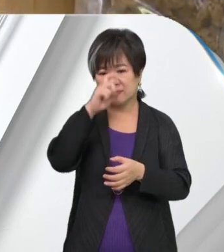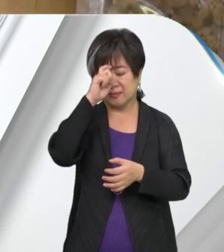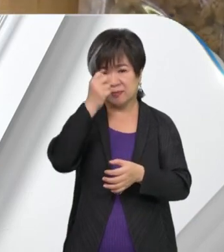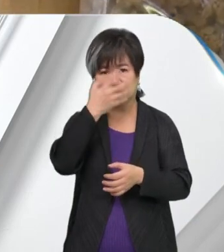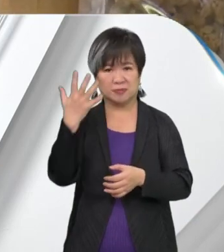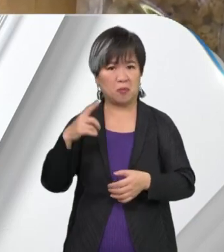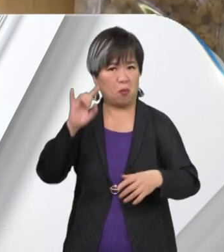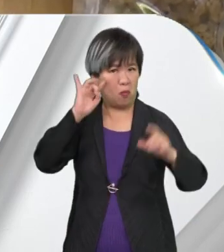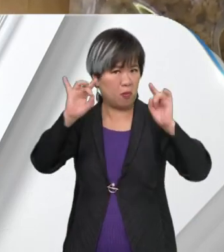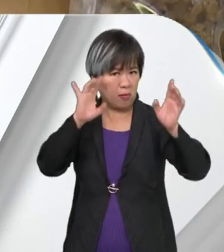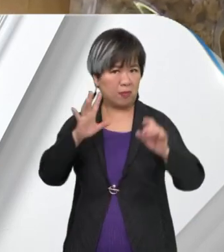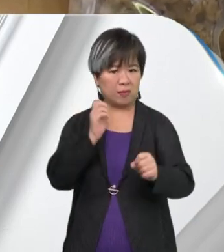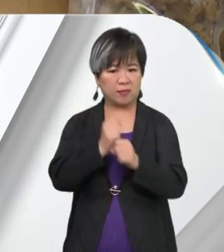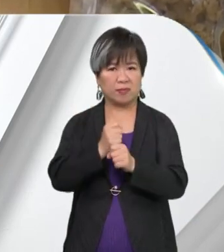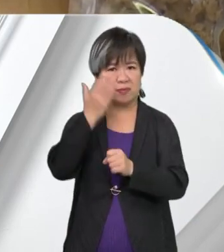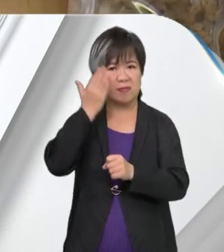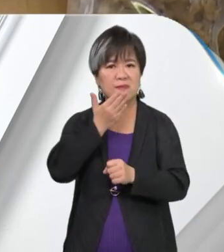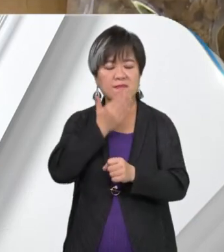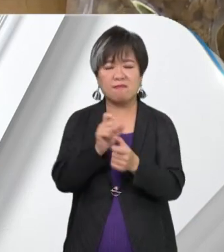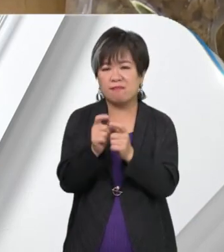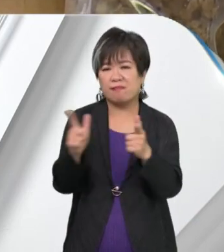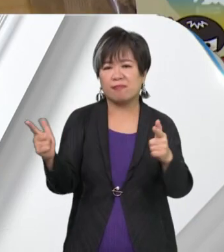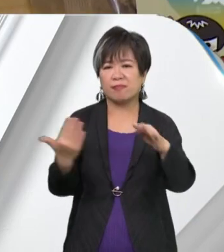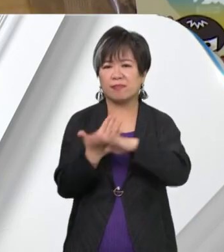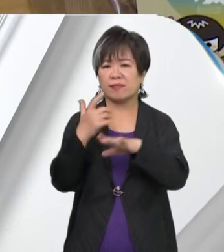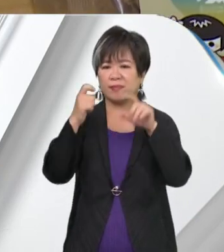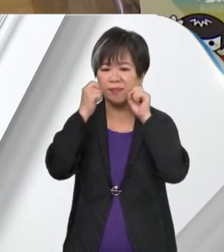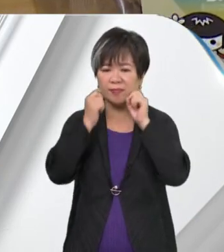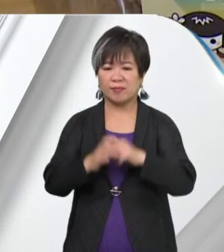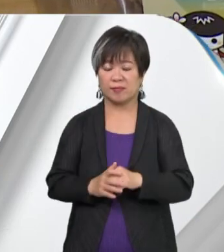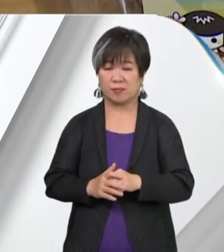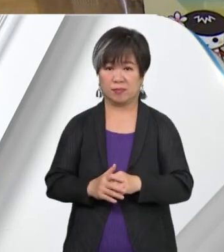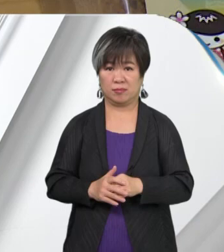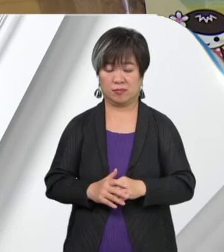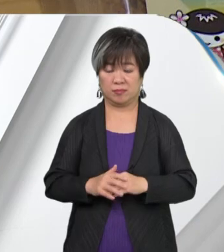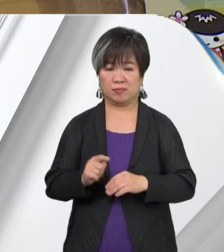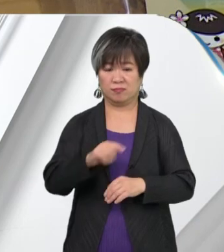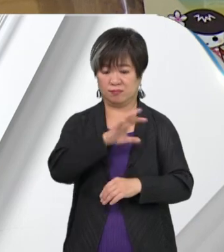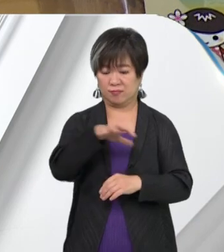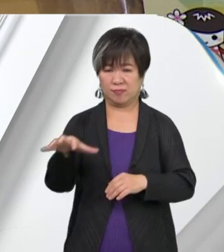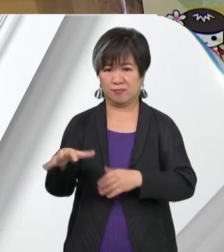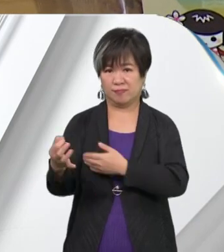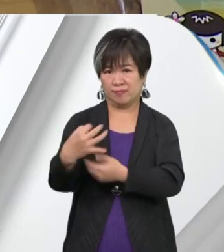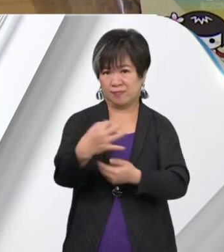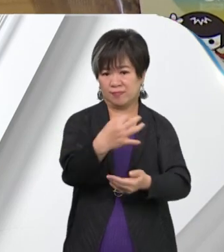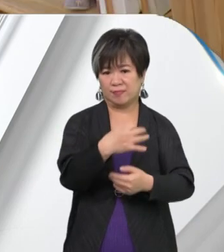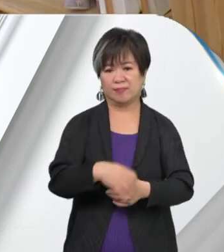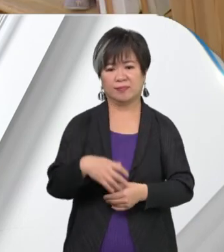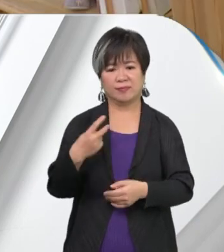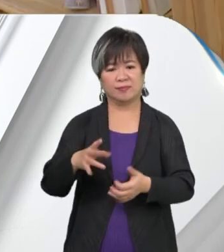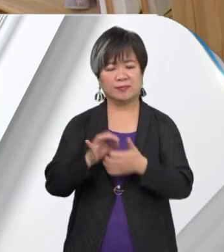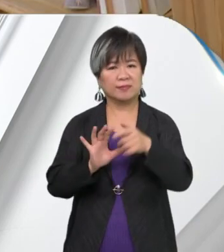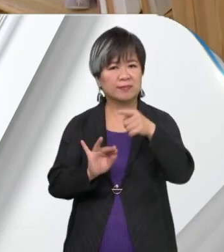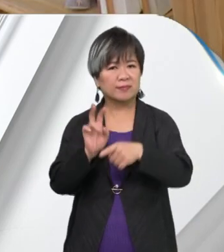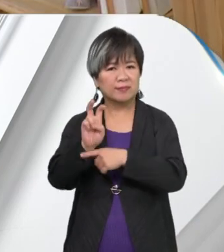法，制作很拿到梧桐相关的多年化产品，做得很少没强融两倍的市场，很高了零商的利